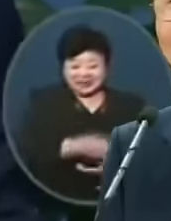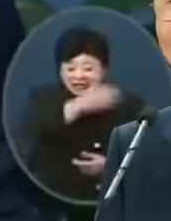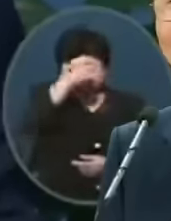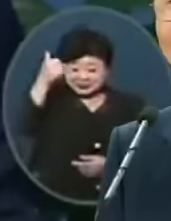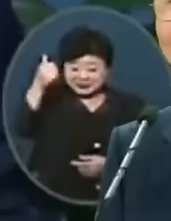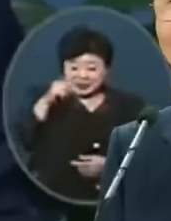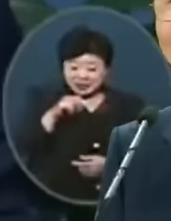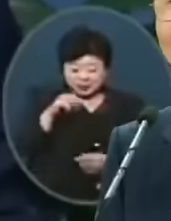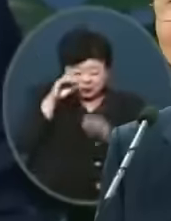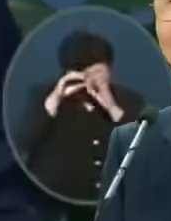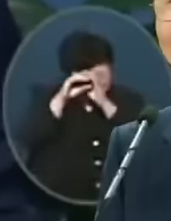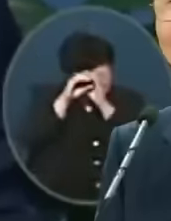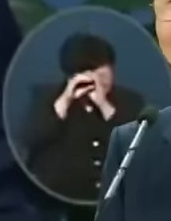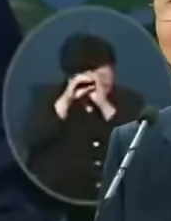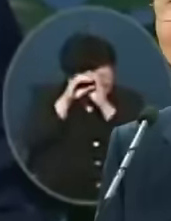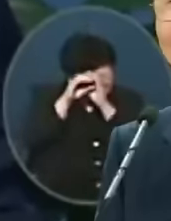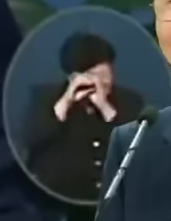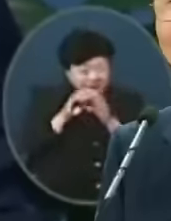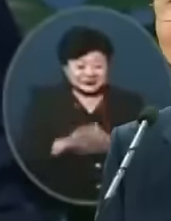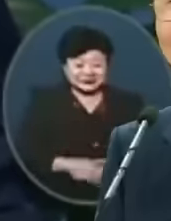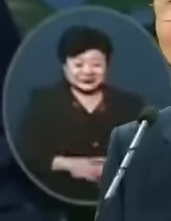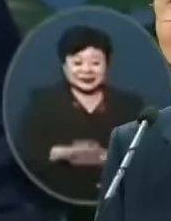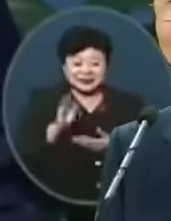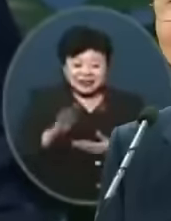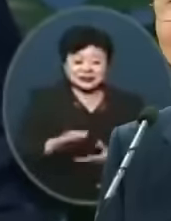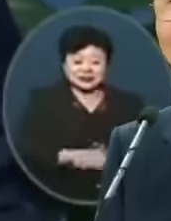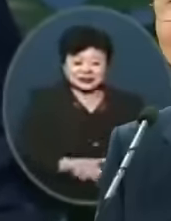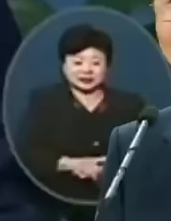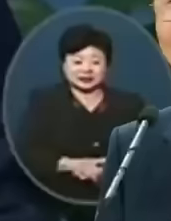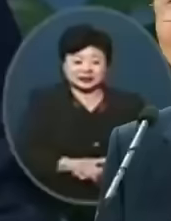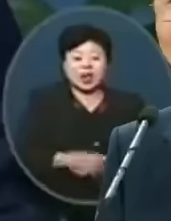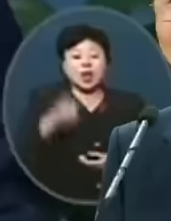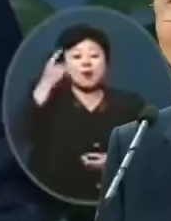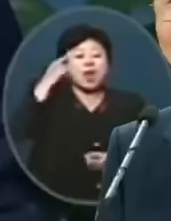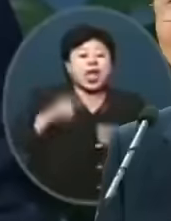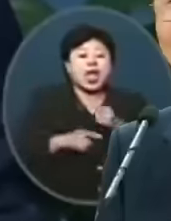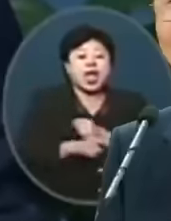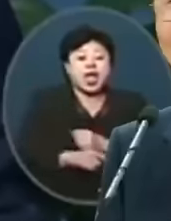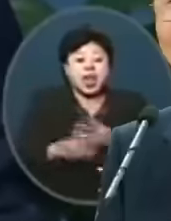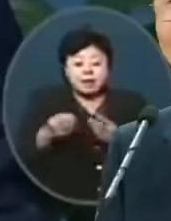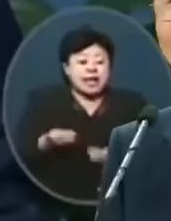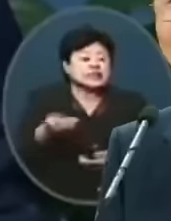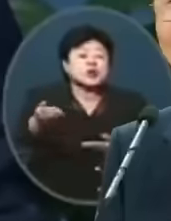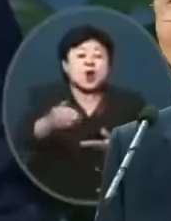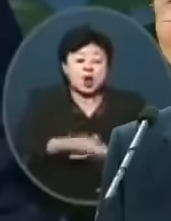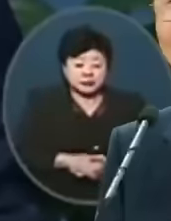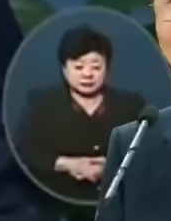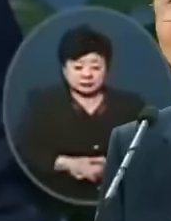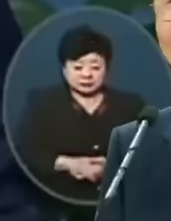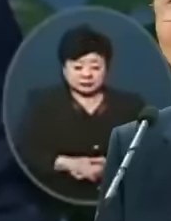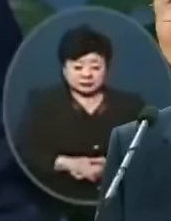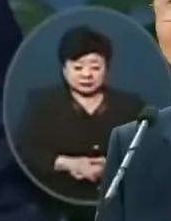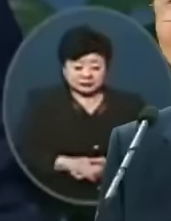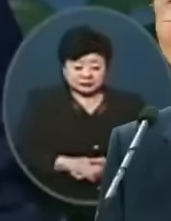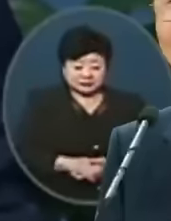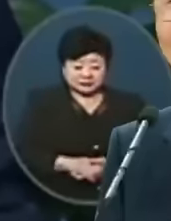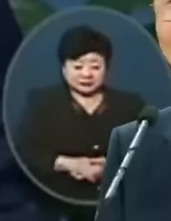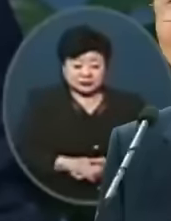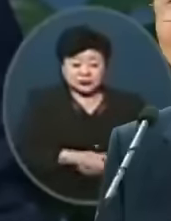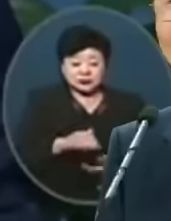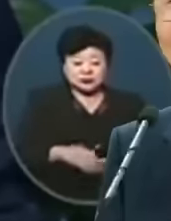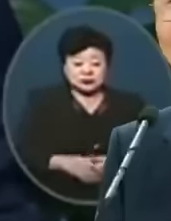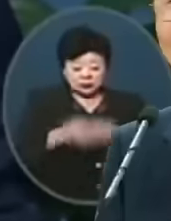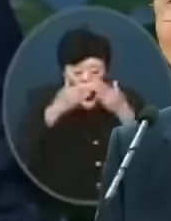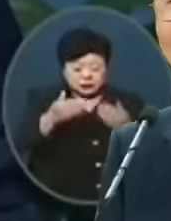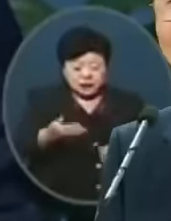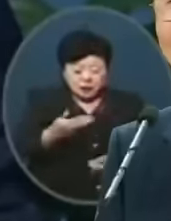할아버지가 딱 눈썹 보고 있다가 나중에 왜 그렇게 많이 주어서 보냈냐, 우리는